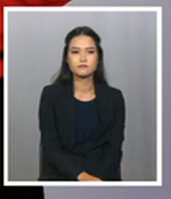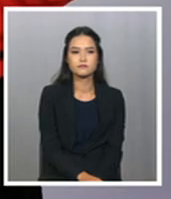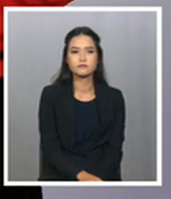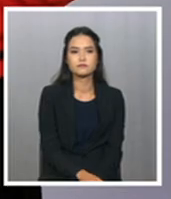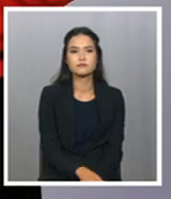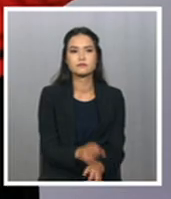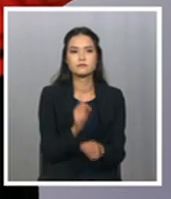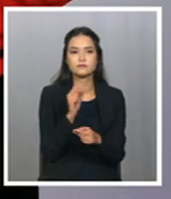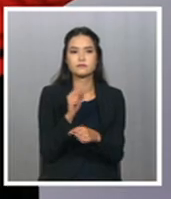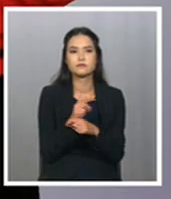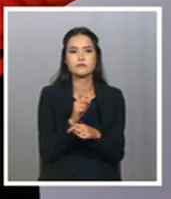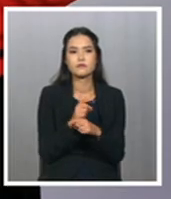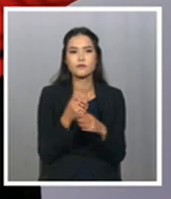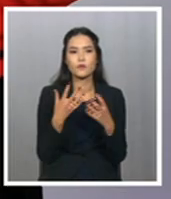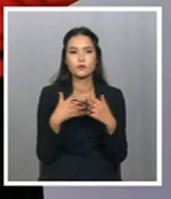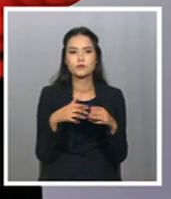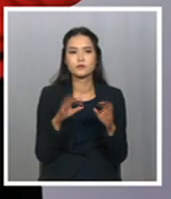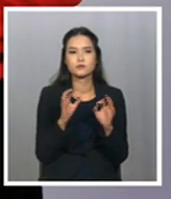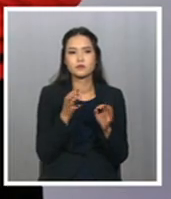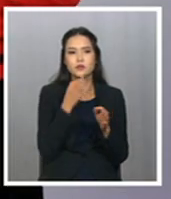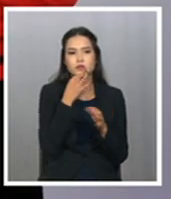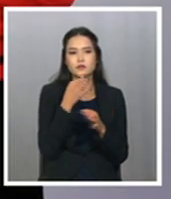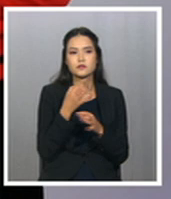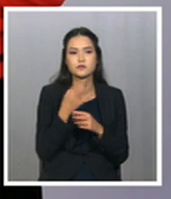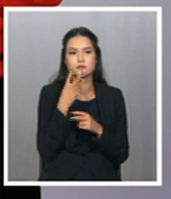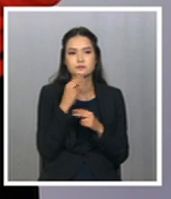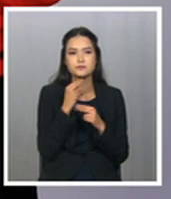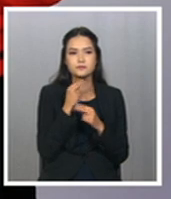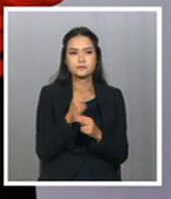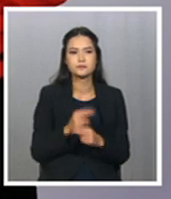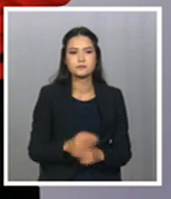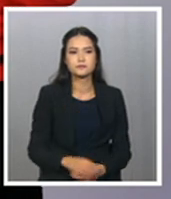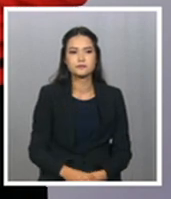Тапсырманы орындап болсаңыздар, дұрыс жауаппен салыстырып көрейік.